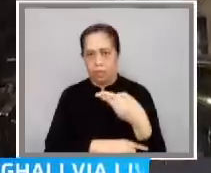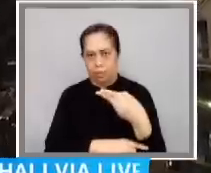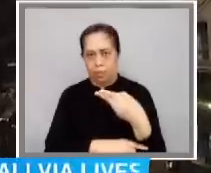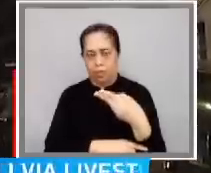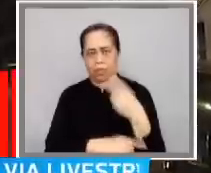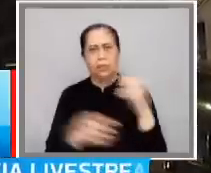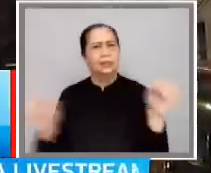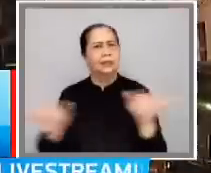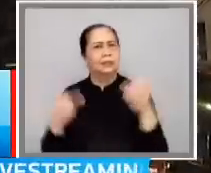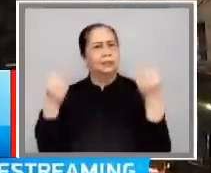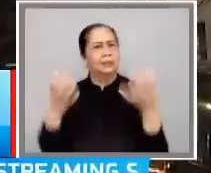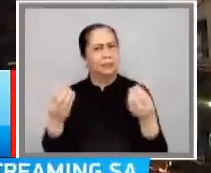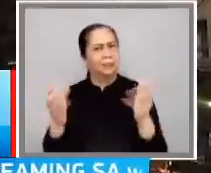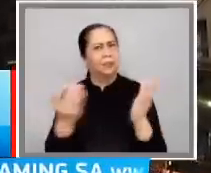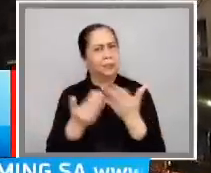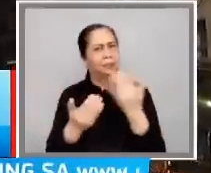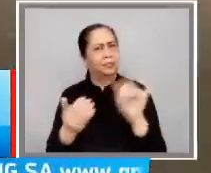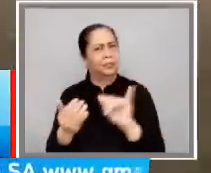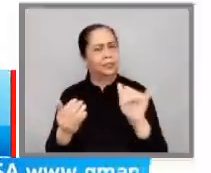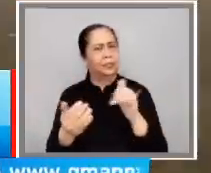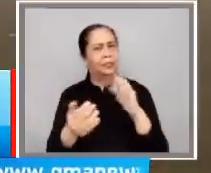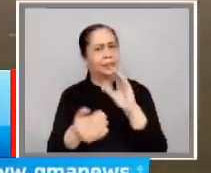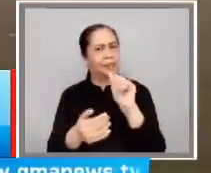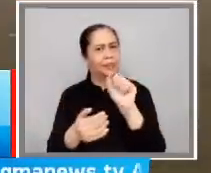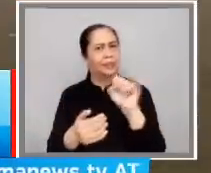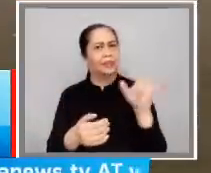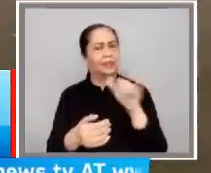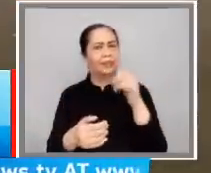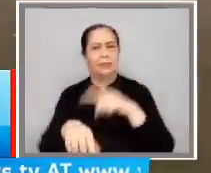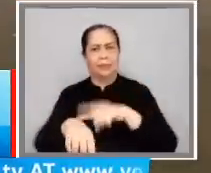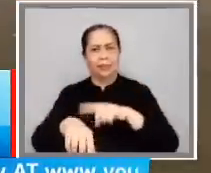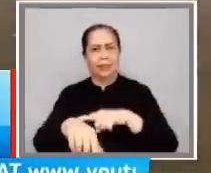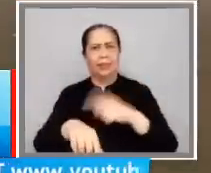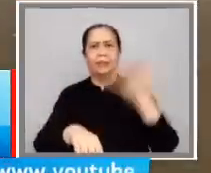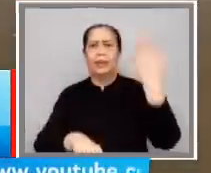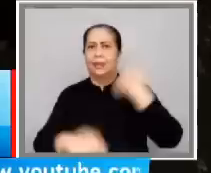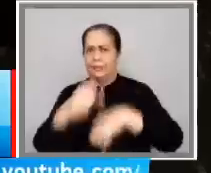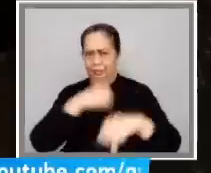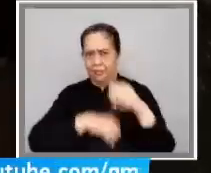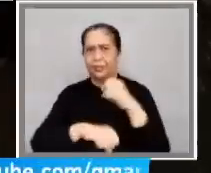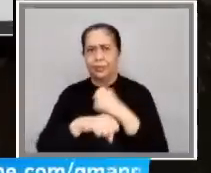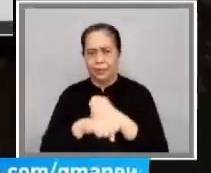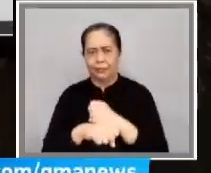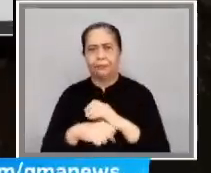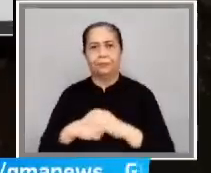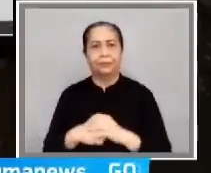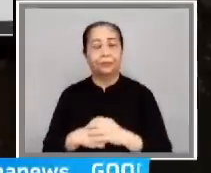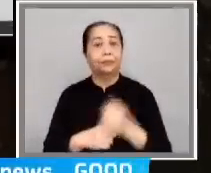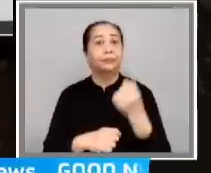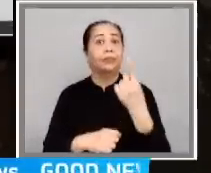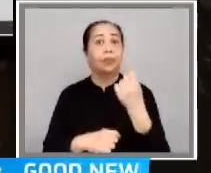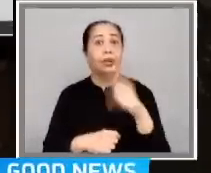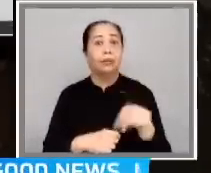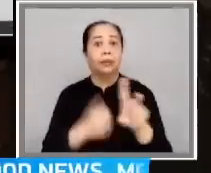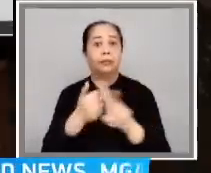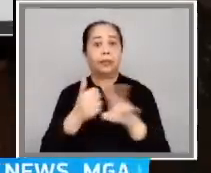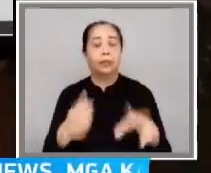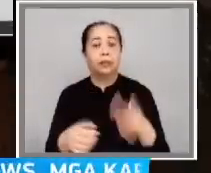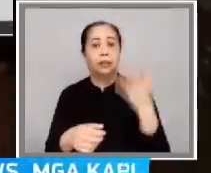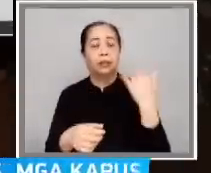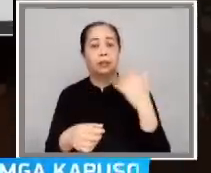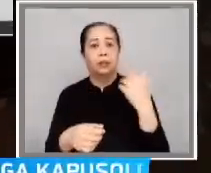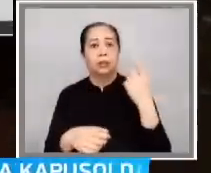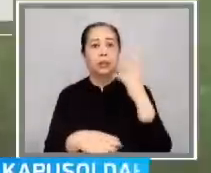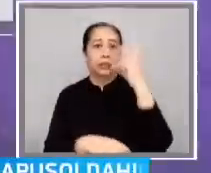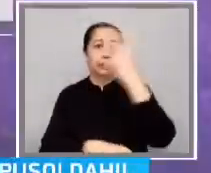daw ito ng naiulat na kaso sa parehong panahon noong nakaraang taon. 11 sa mga biktima nitong nakaraang 6 na